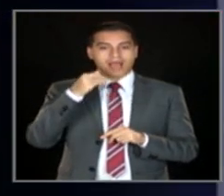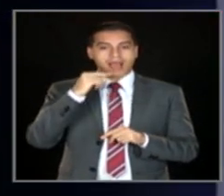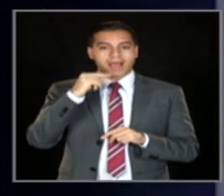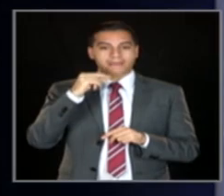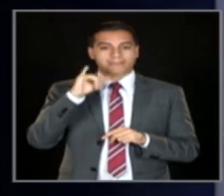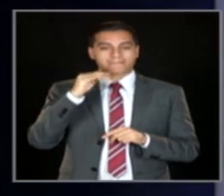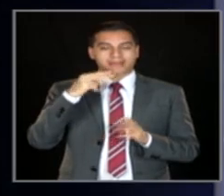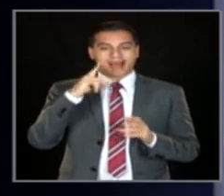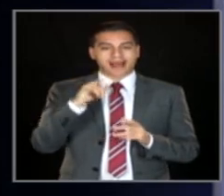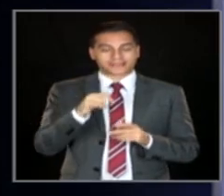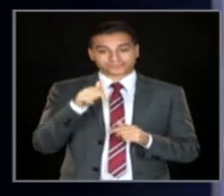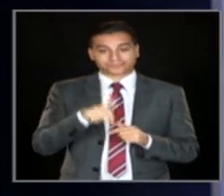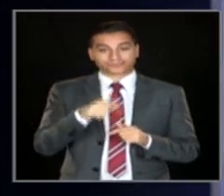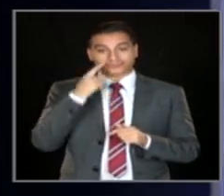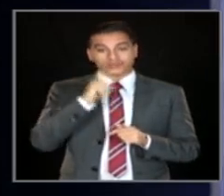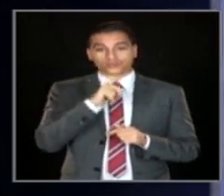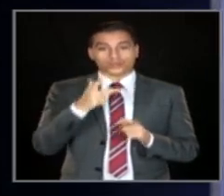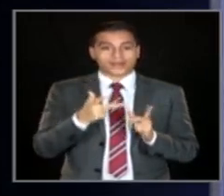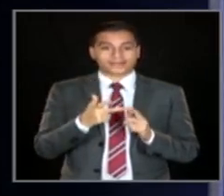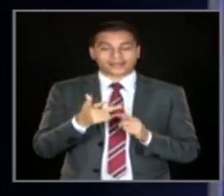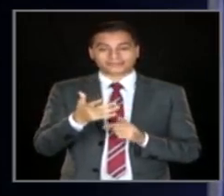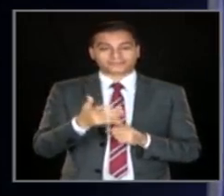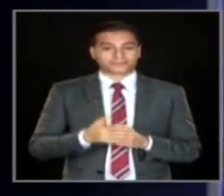سؤال الثالث،